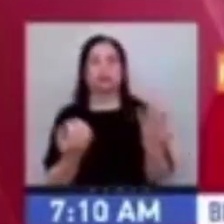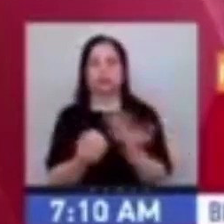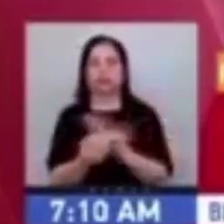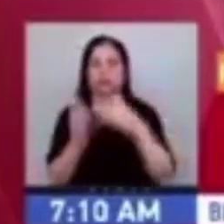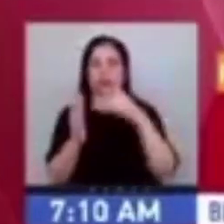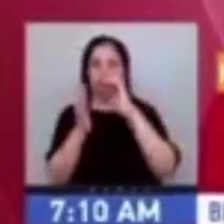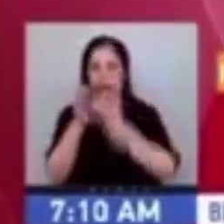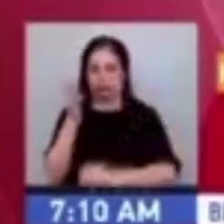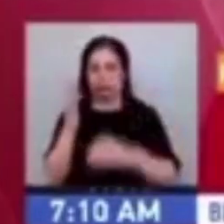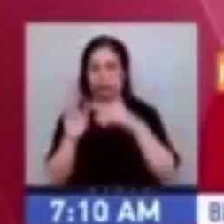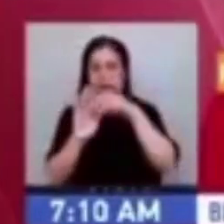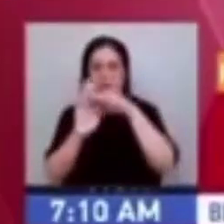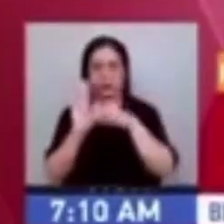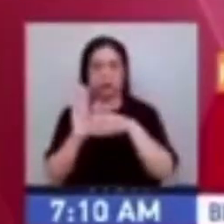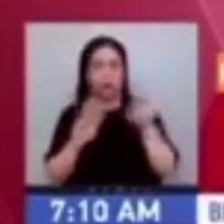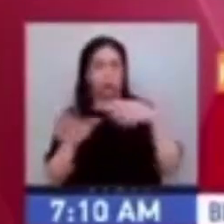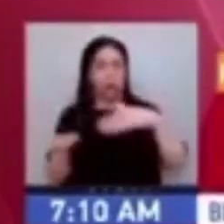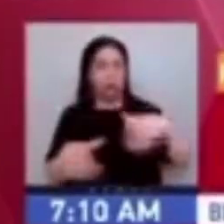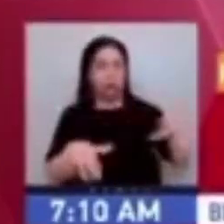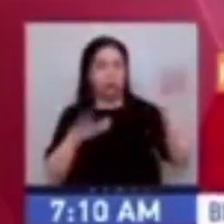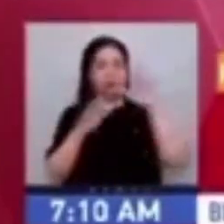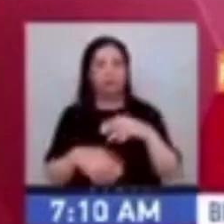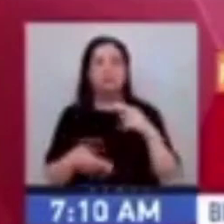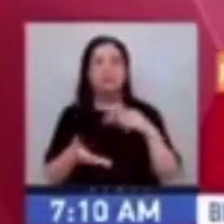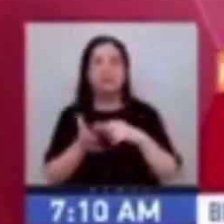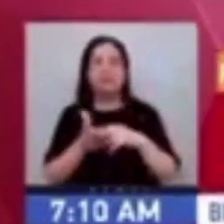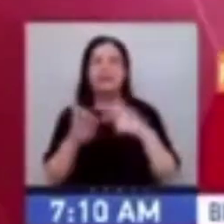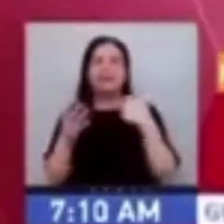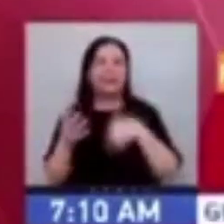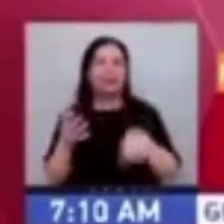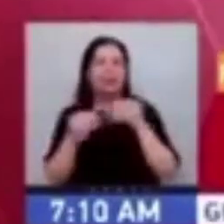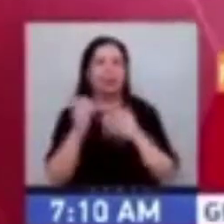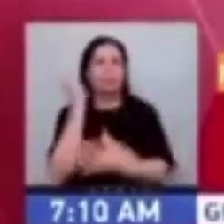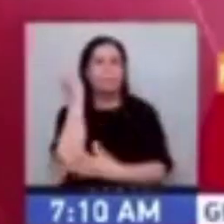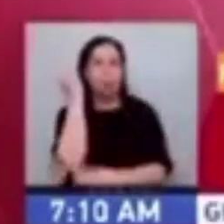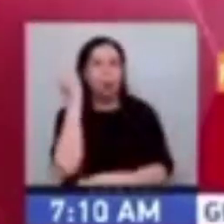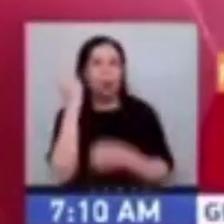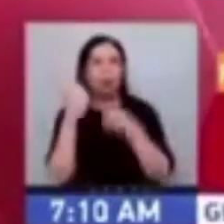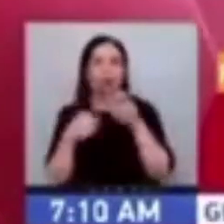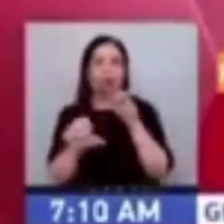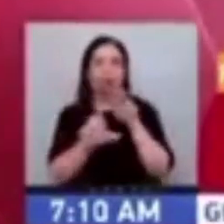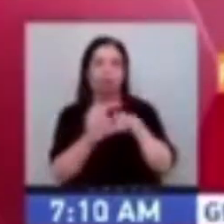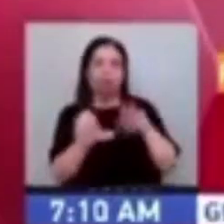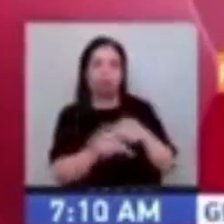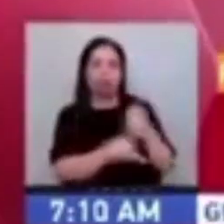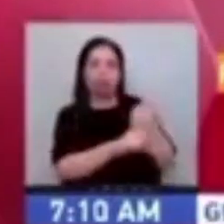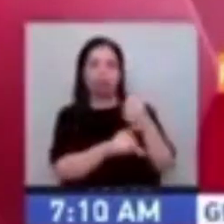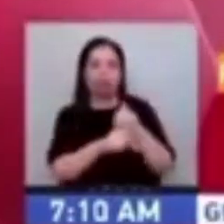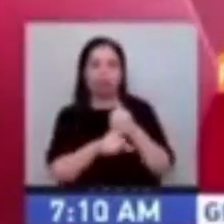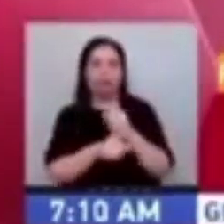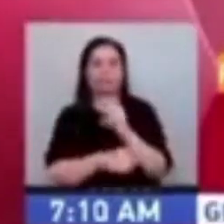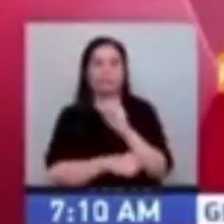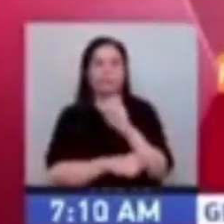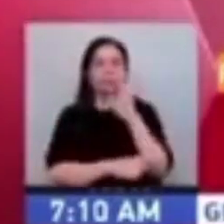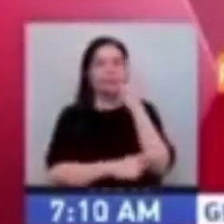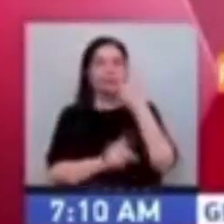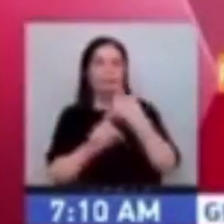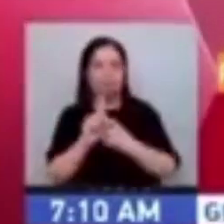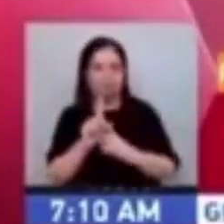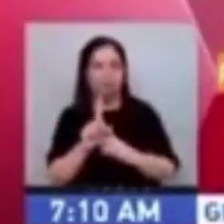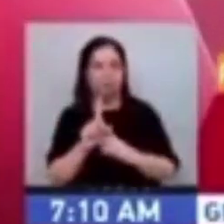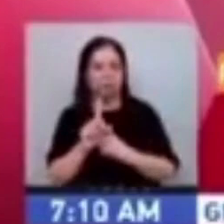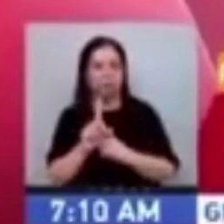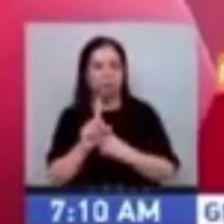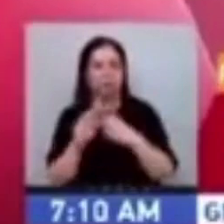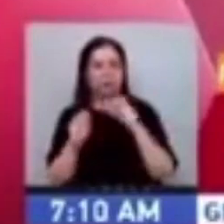mga gagraduate o mga non-poor na o umayaw na sa programa, ano, ay mga minimum ng 6 months po ang aabutin para po